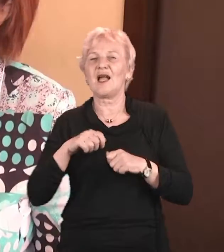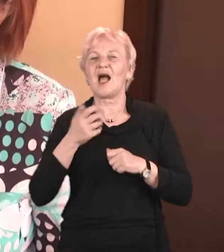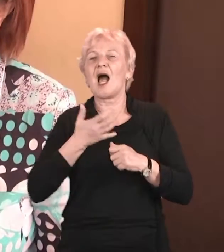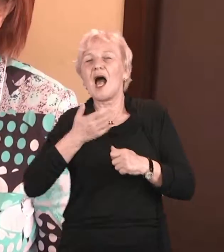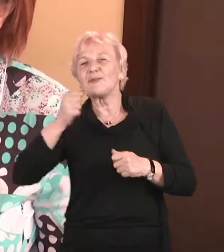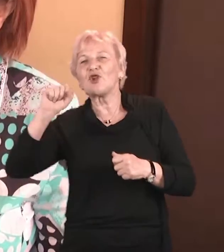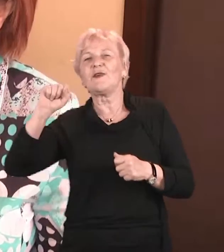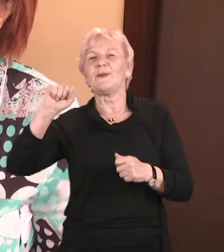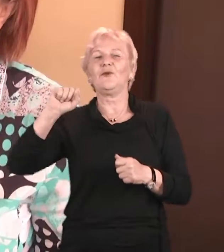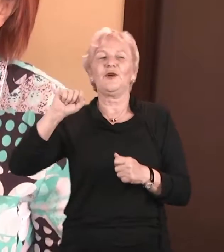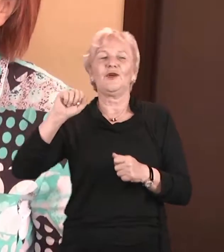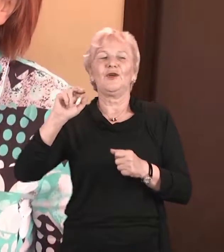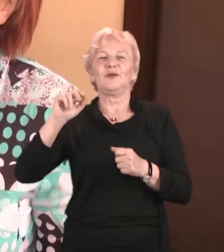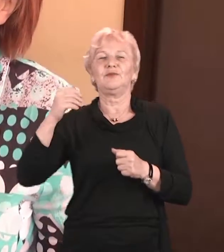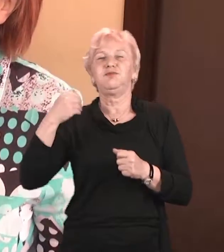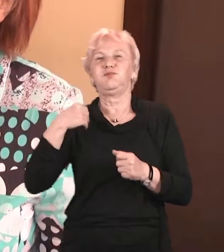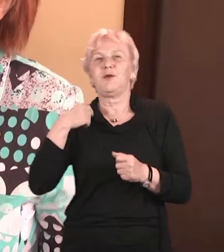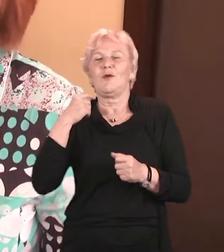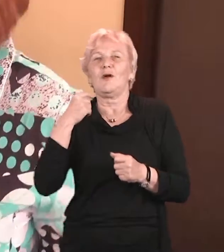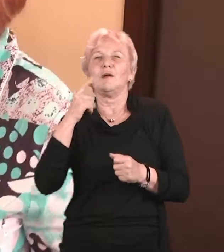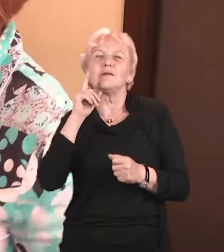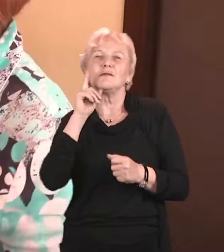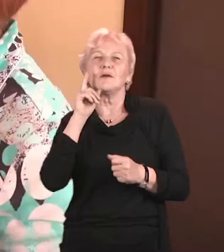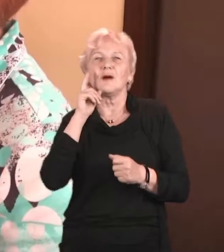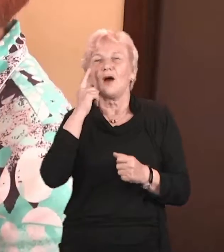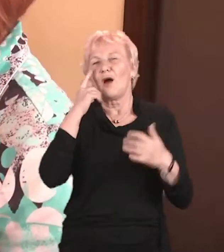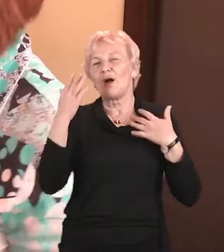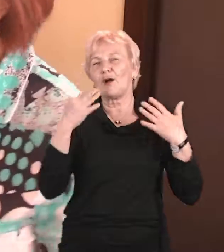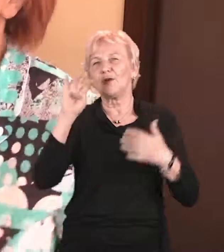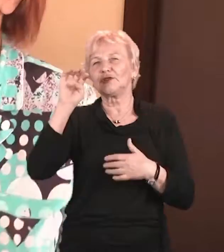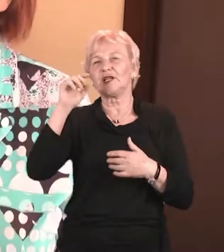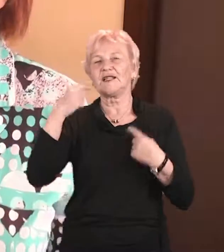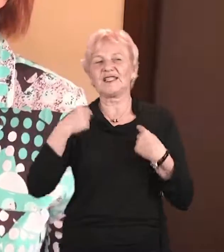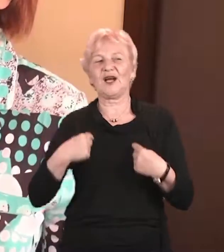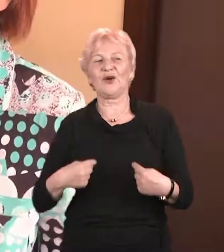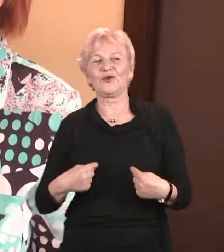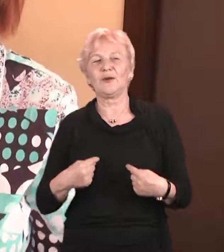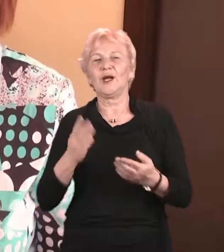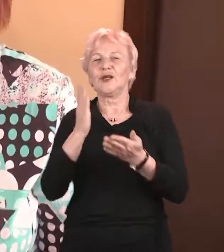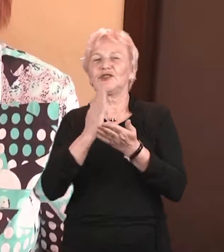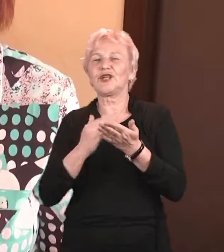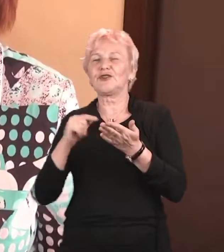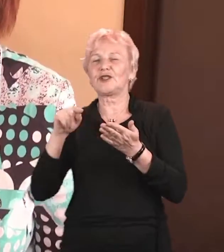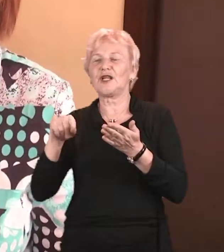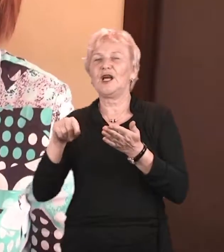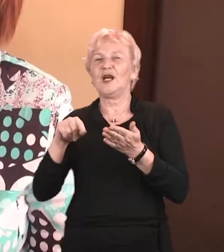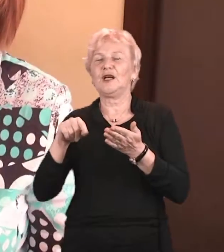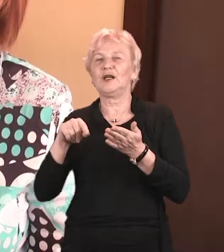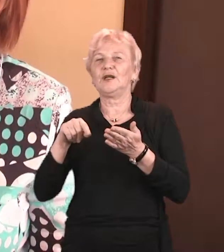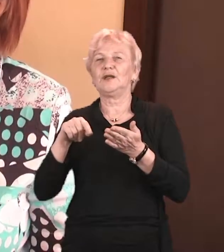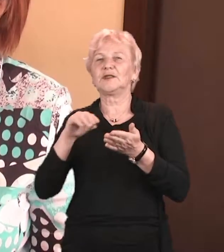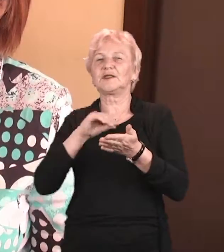dużo, około 400 osób. Założyliśmy kronikę, część naszych absolwentów się wpisało do tej